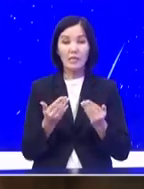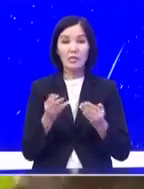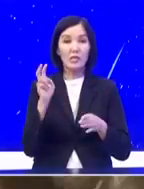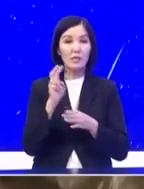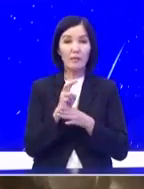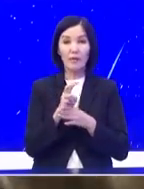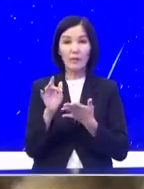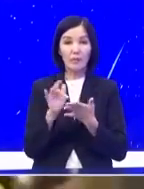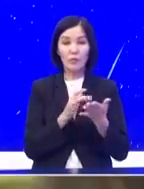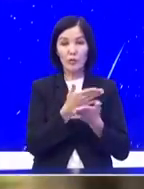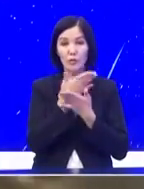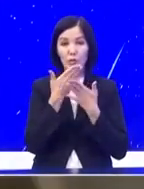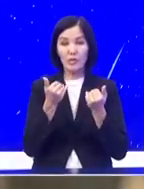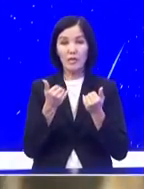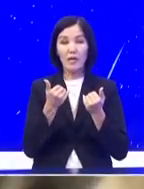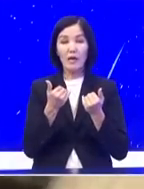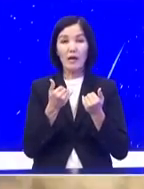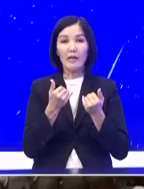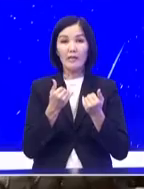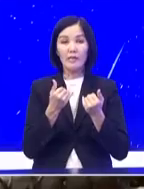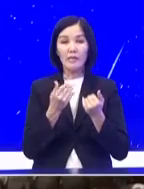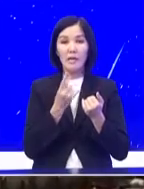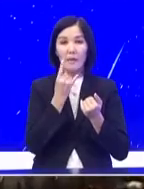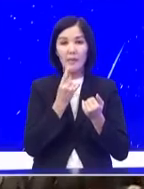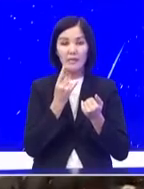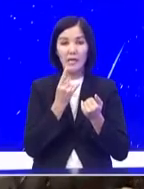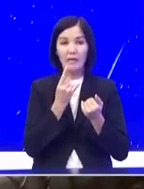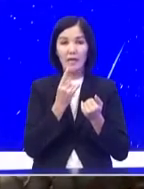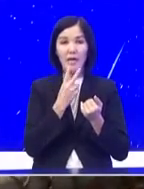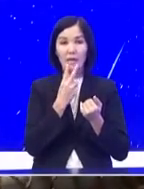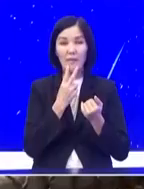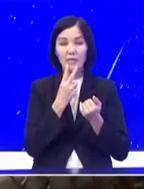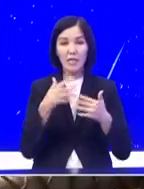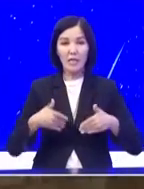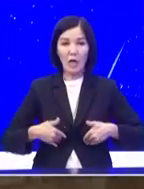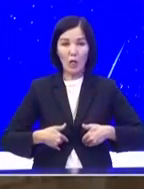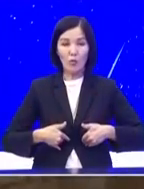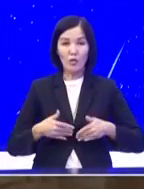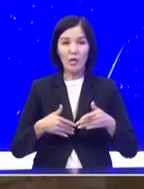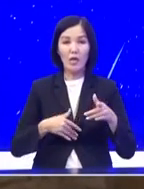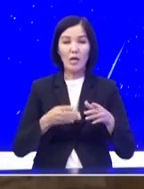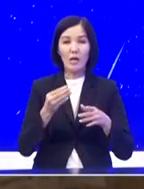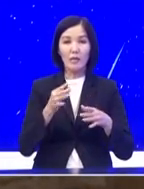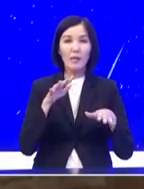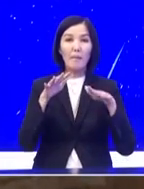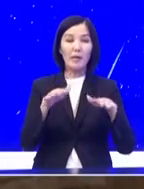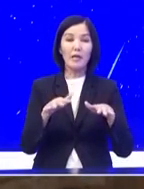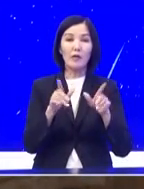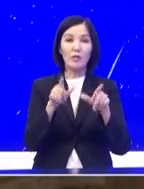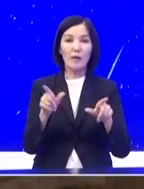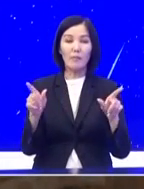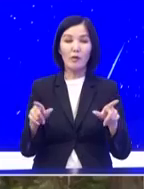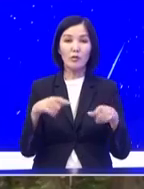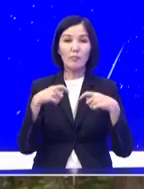городе нет. Обезьяны голодные, они громят витрины, выпрашивают и воруют продукты у людей, нападают на прохожих. А